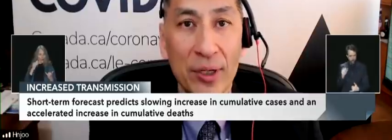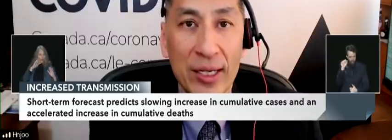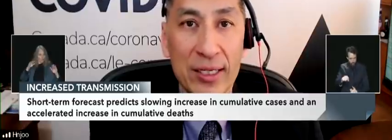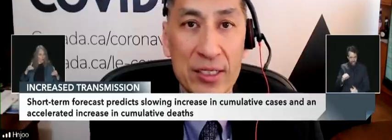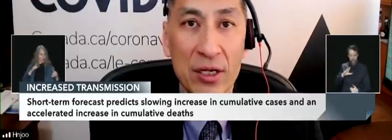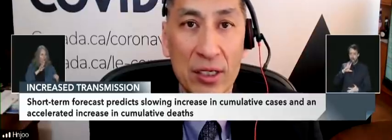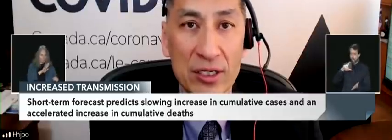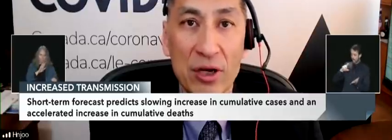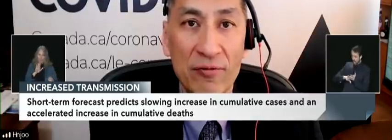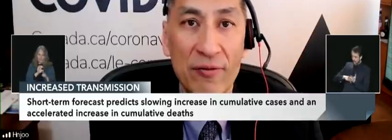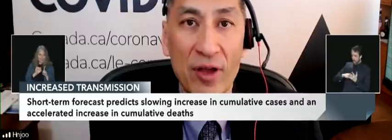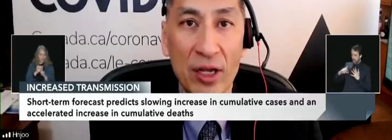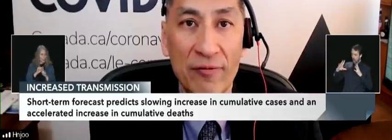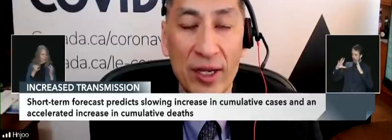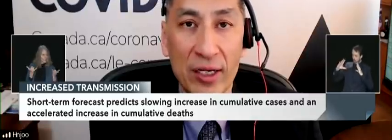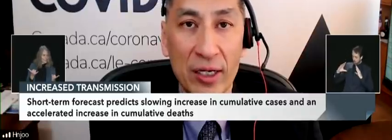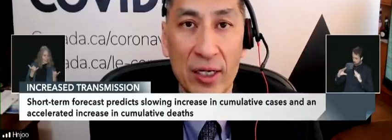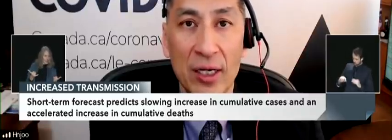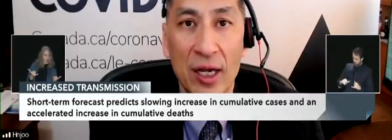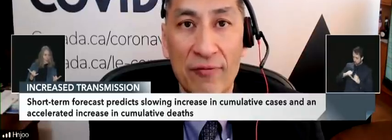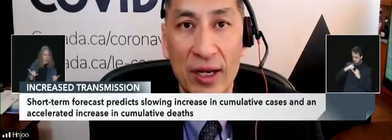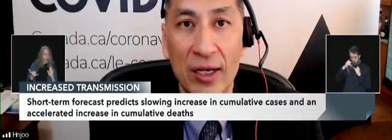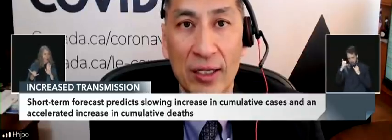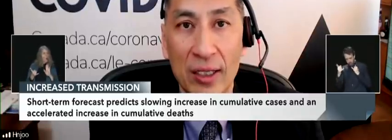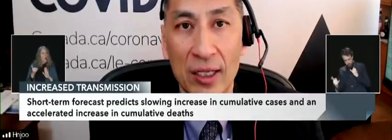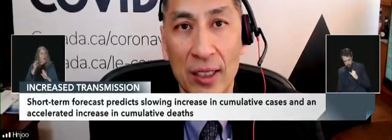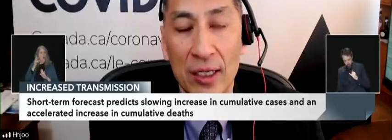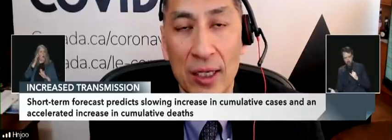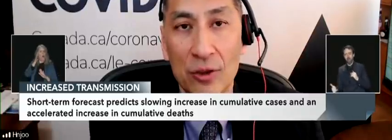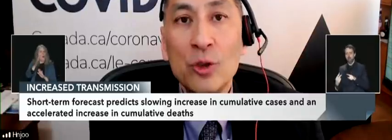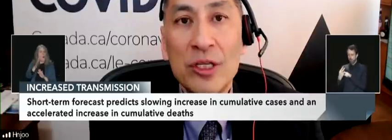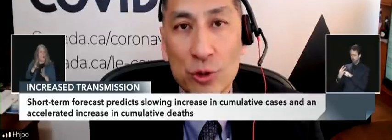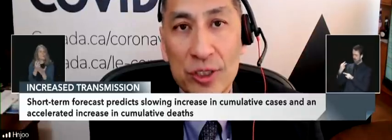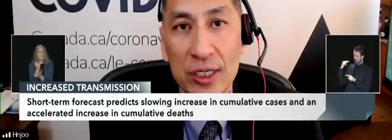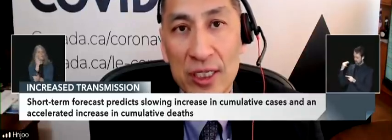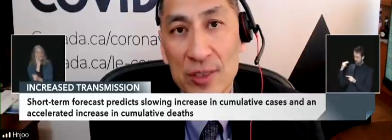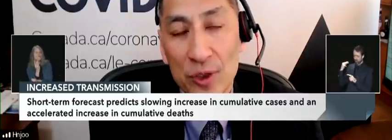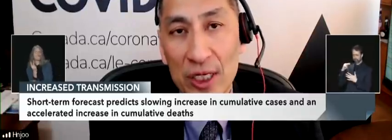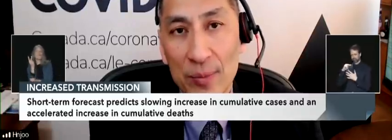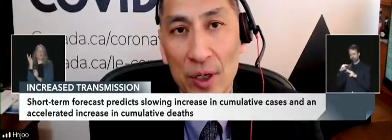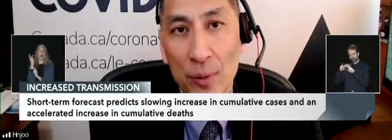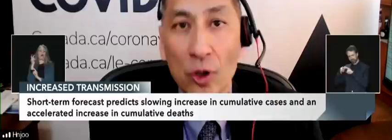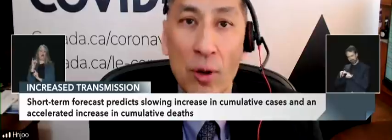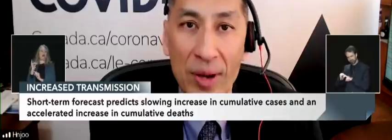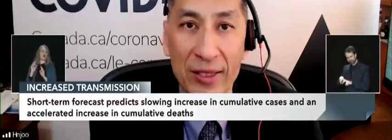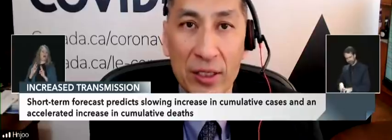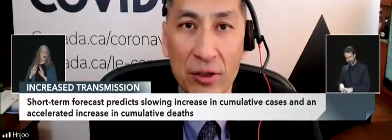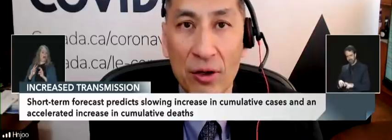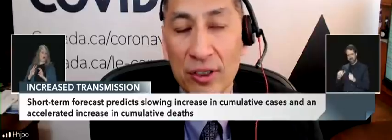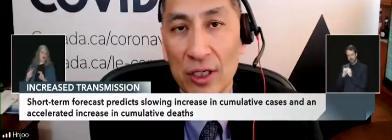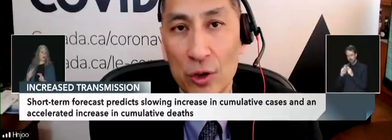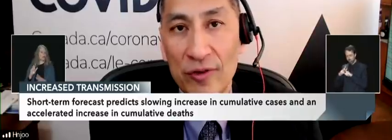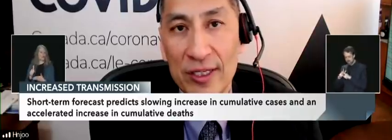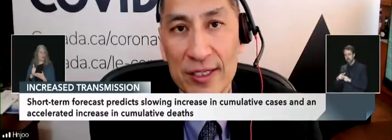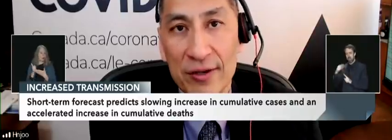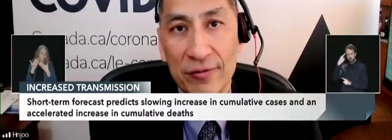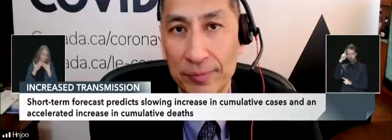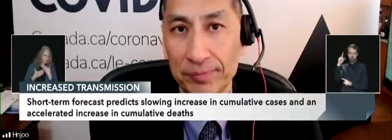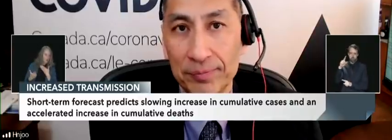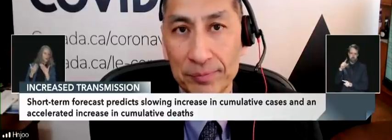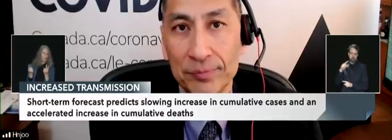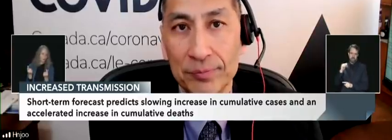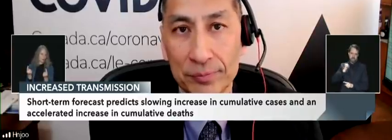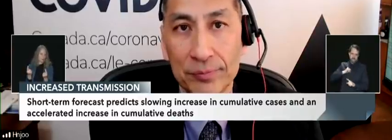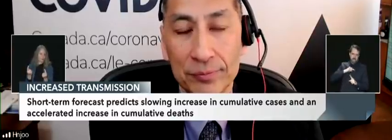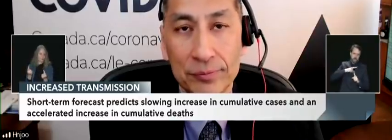va voir après qu'est-ce qu'on va faire avec tous les outils disponibles pour combattre contre la COVID-19.